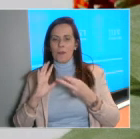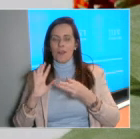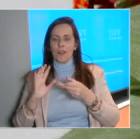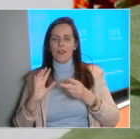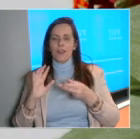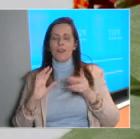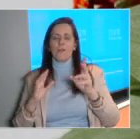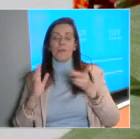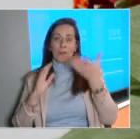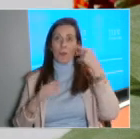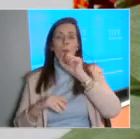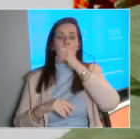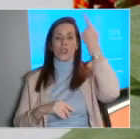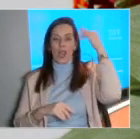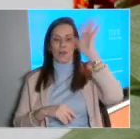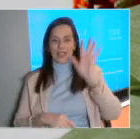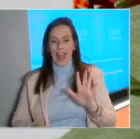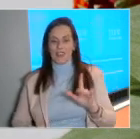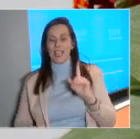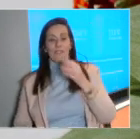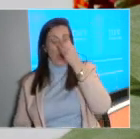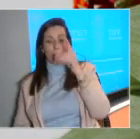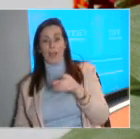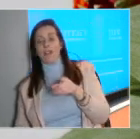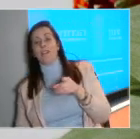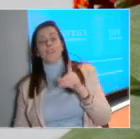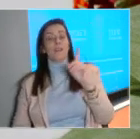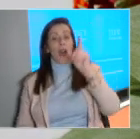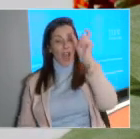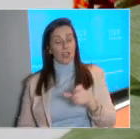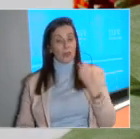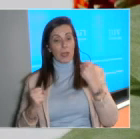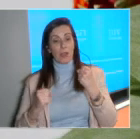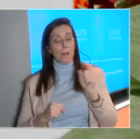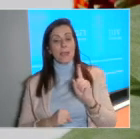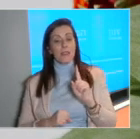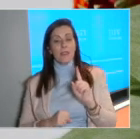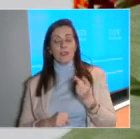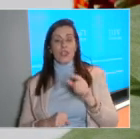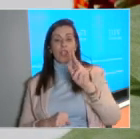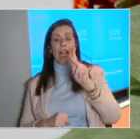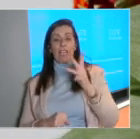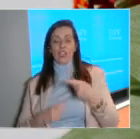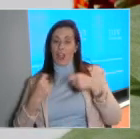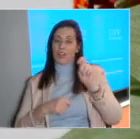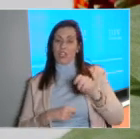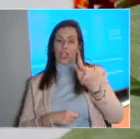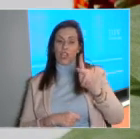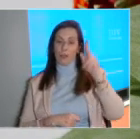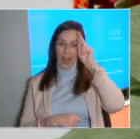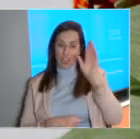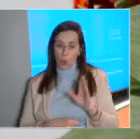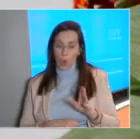לילית נגר בערוץ הראשון, אבל הפרחים לעמוד השדרה היחיד שמצאנו, עמוד השדרה של יואב קיש, חבר הכנסת יואב